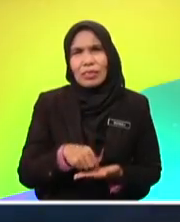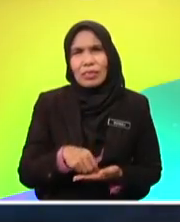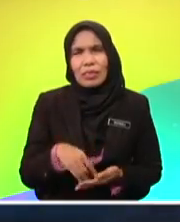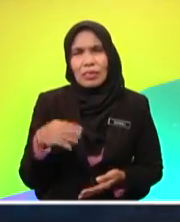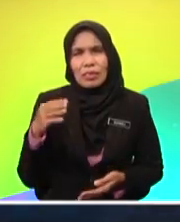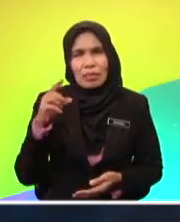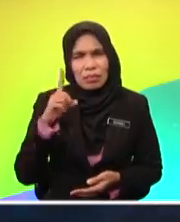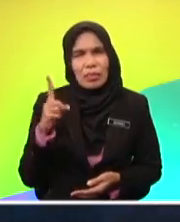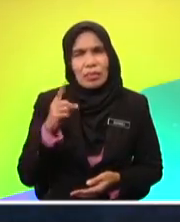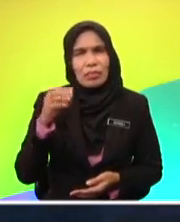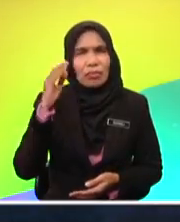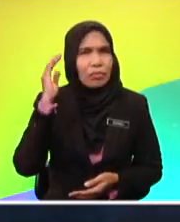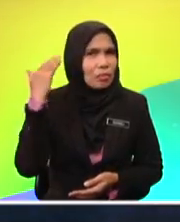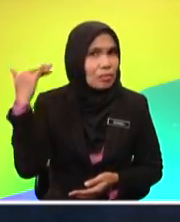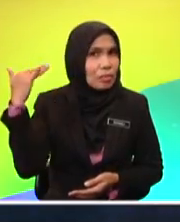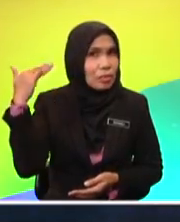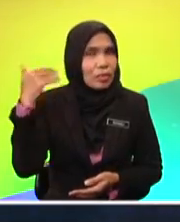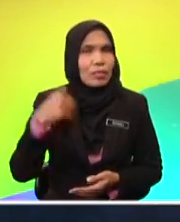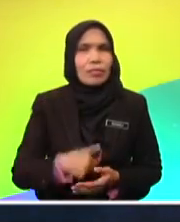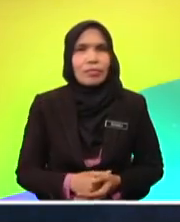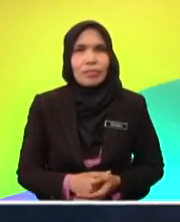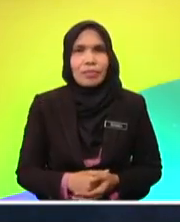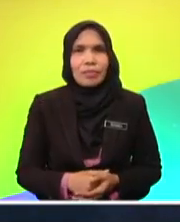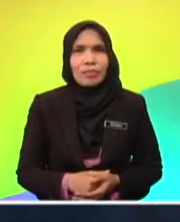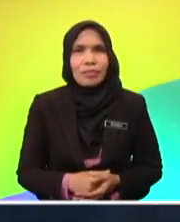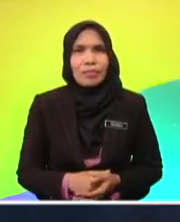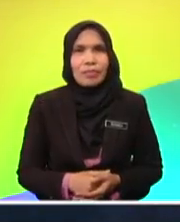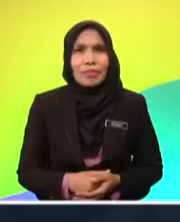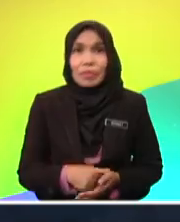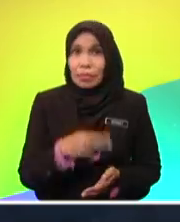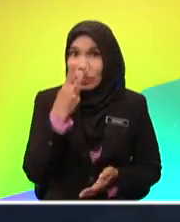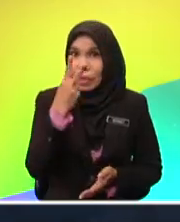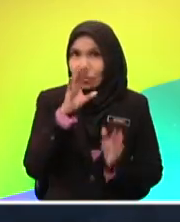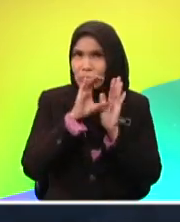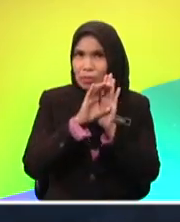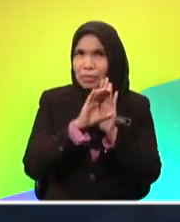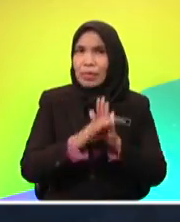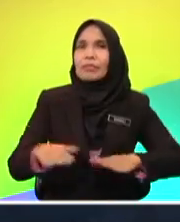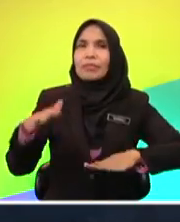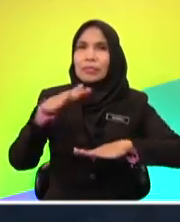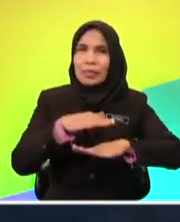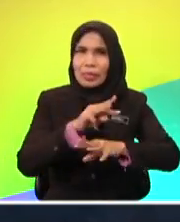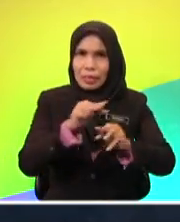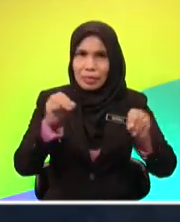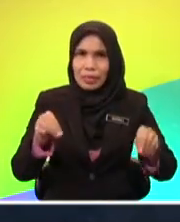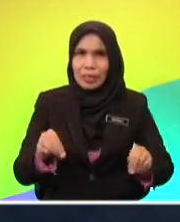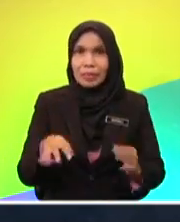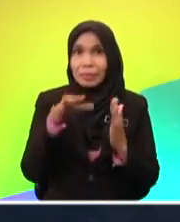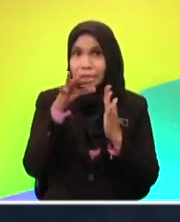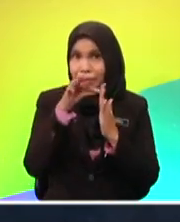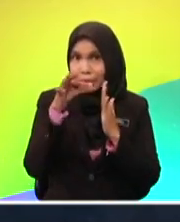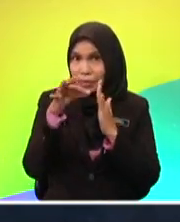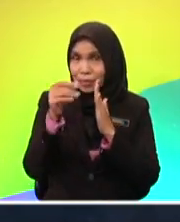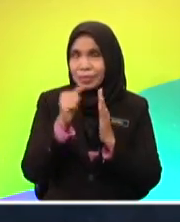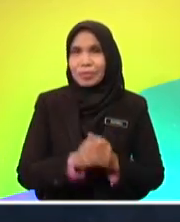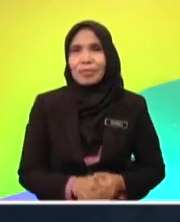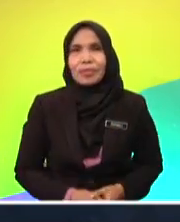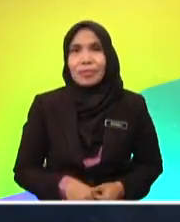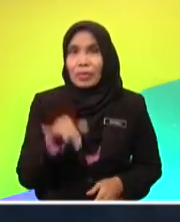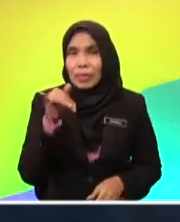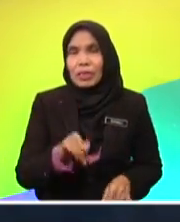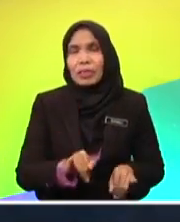beberapa gambar di atas meja saya, saya cuba cari dulu. Okey, okay, pilih dulu mana gambar berbulu yang sesuai katanya dengan